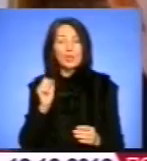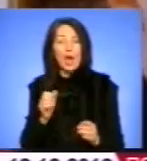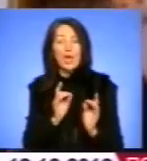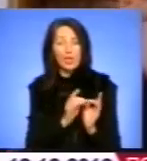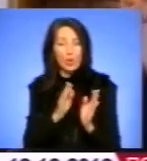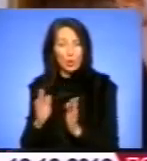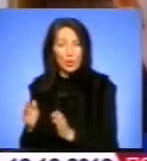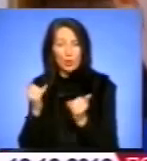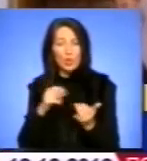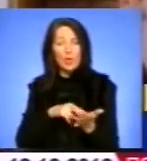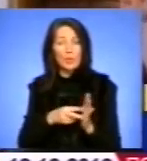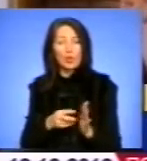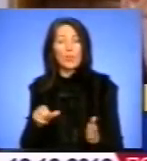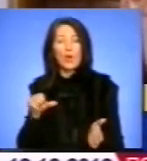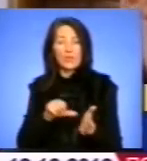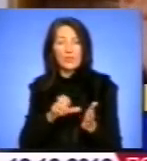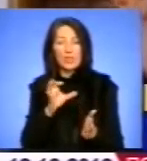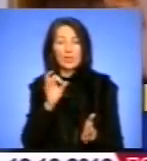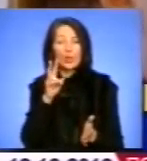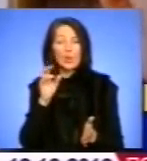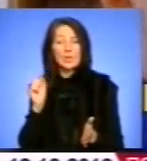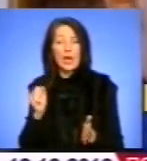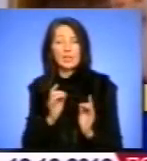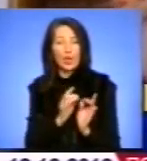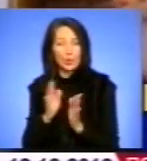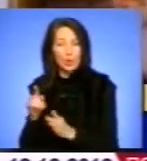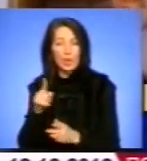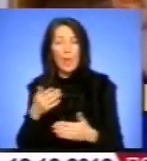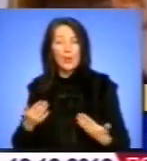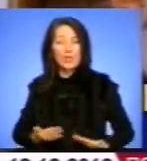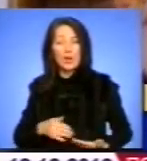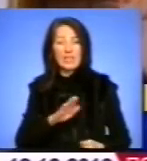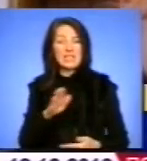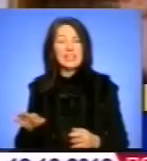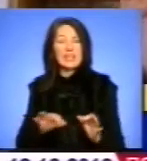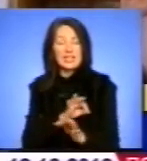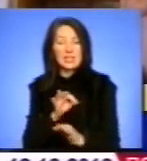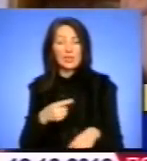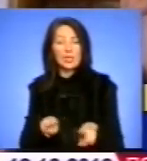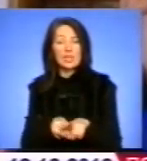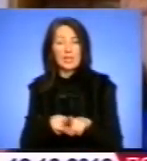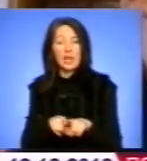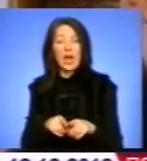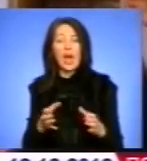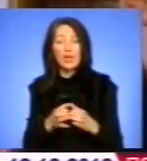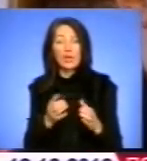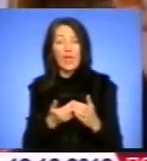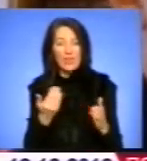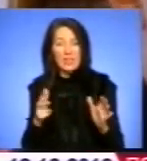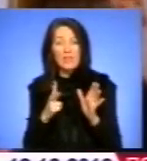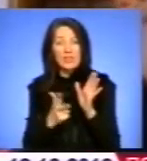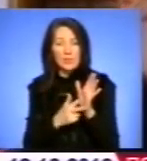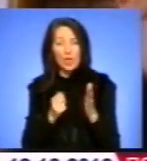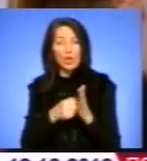ми плануємо відвідати соціальний гуртожиток. В ньому проживають діти-сироти, але це така категорія, яким від 18 до